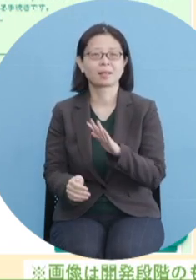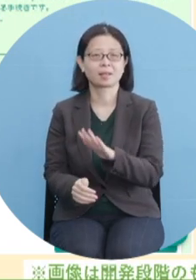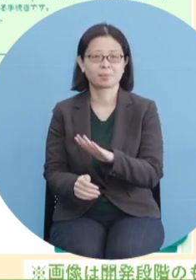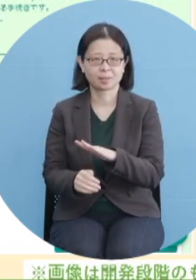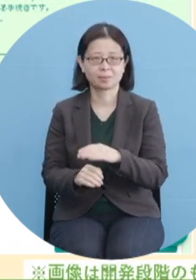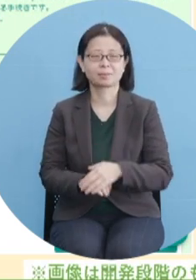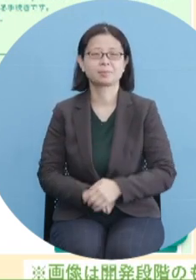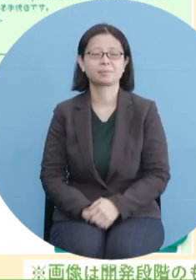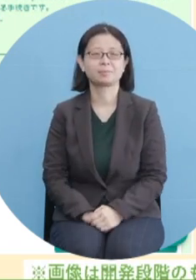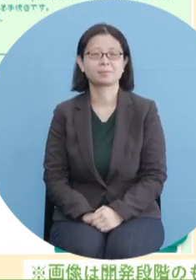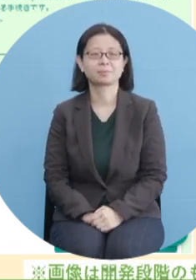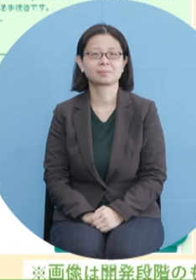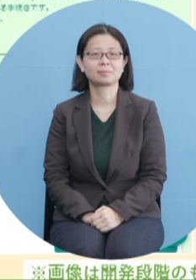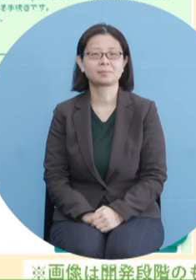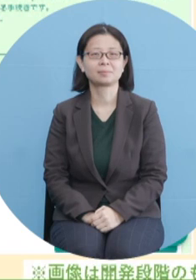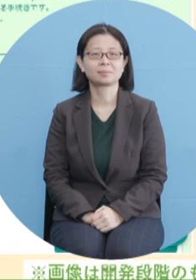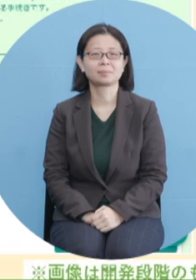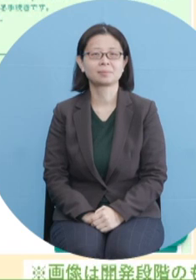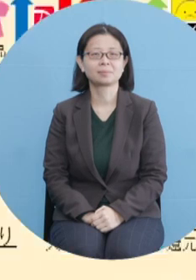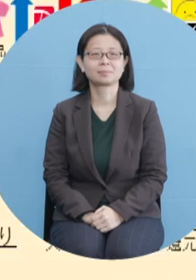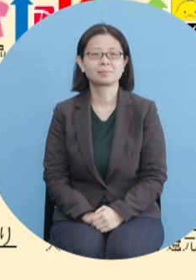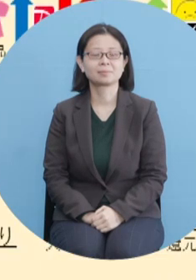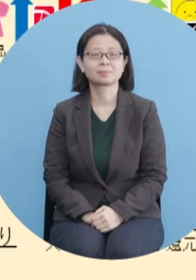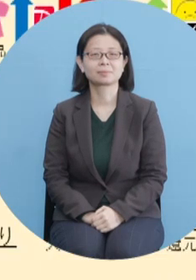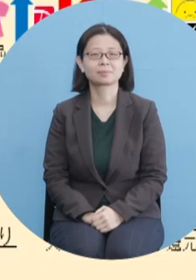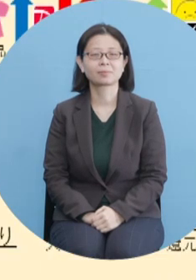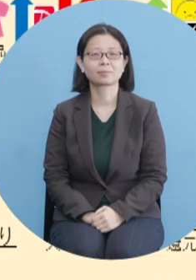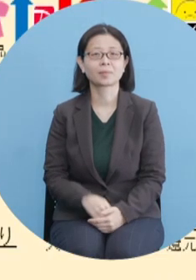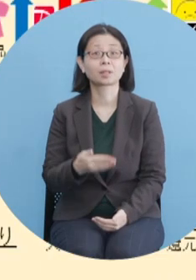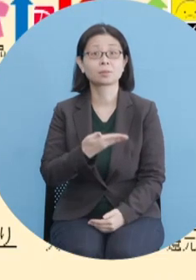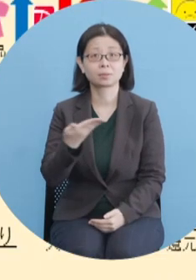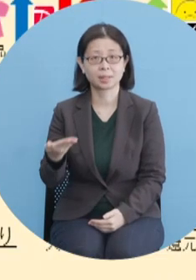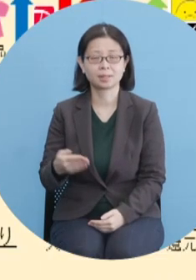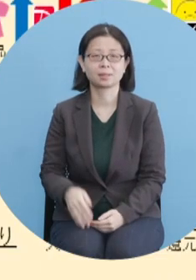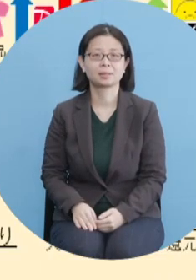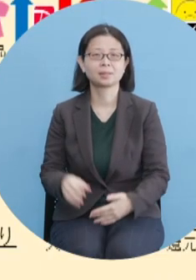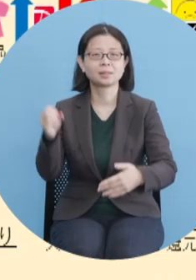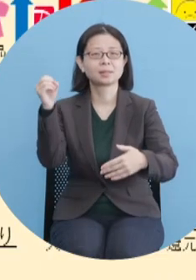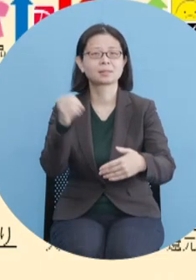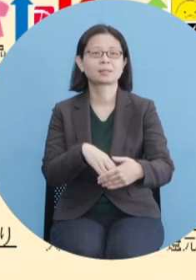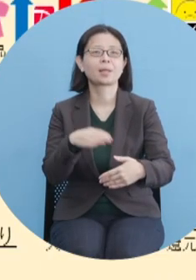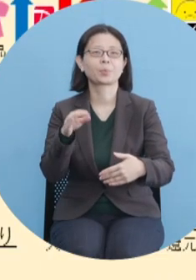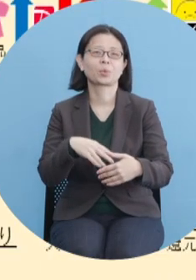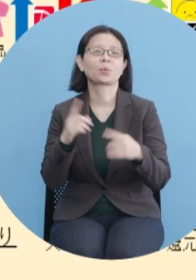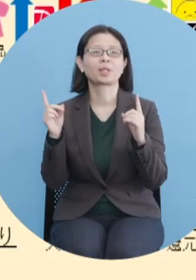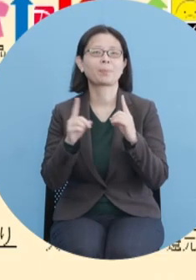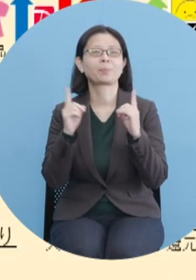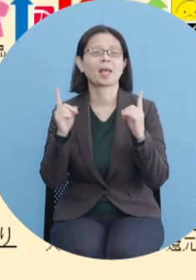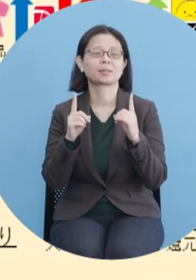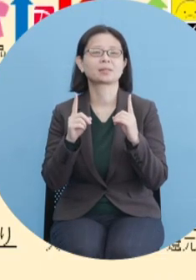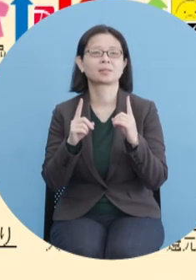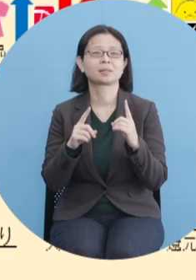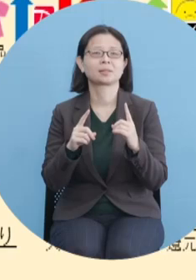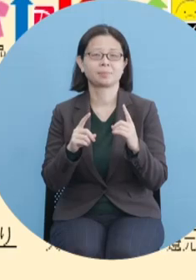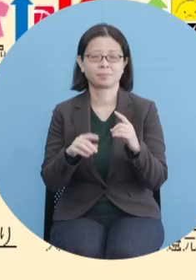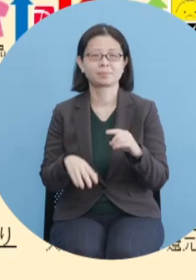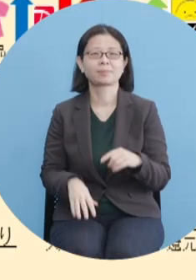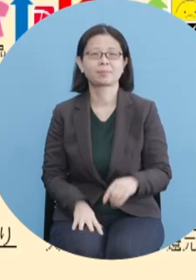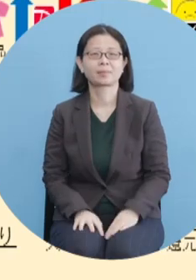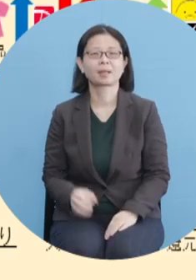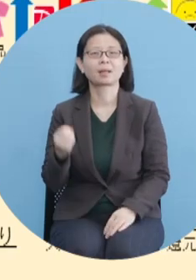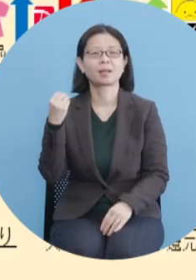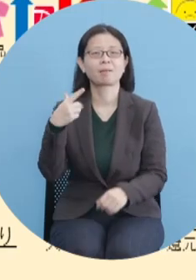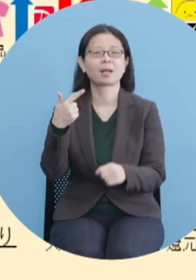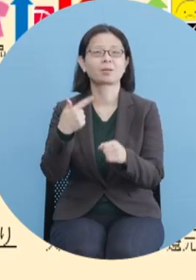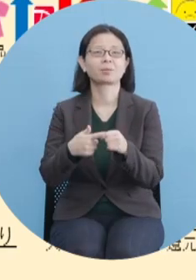ておりますえ続いて開門キャンペーンを今年度も実行したいという風に